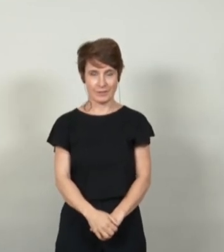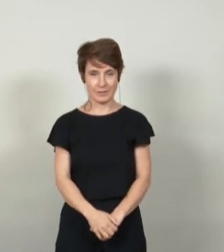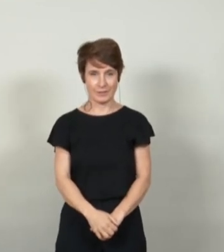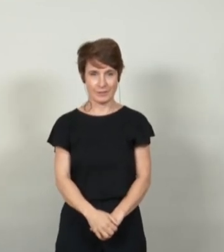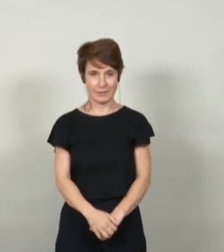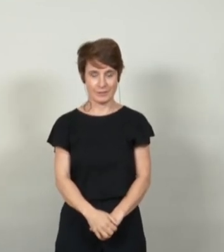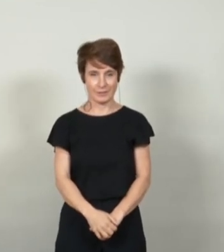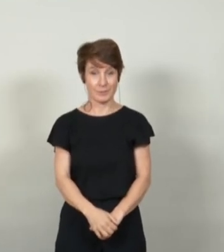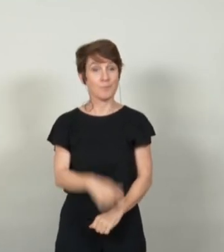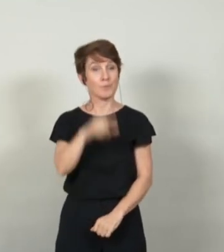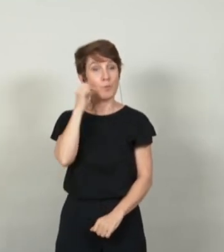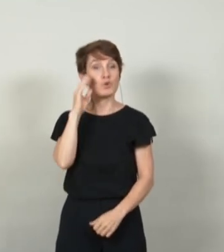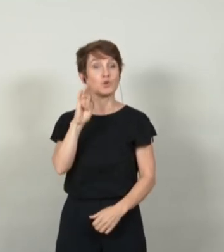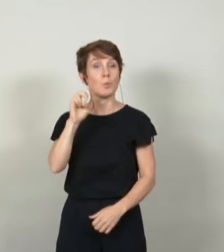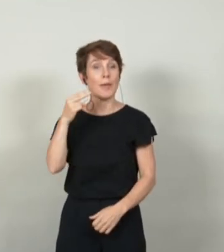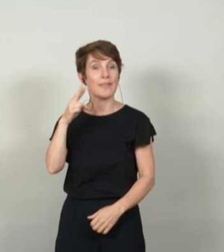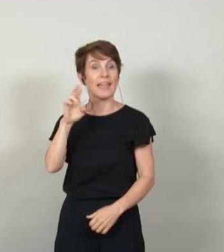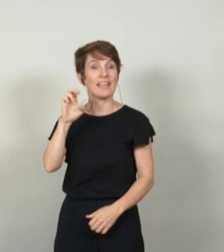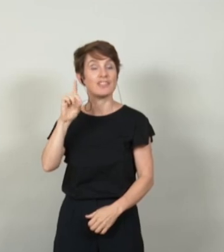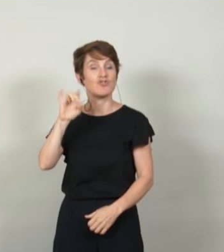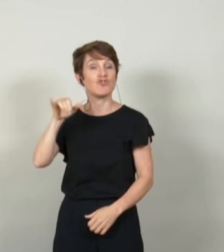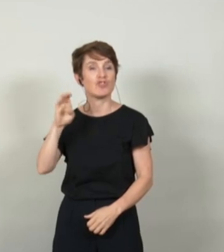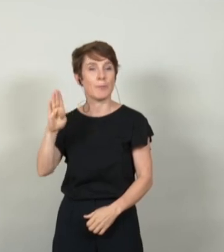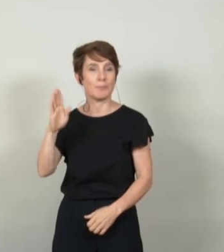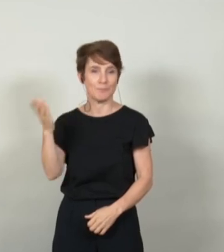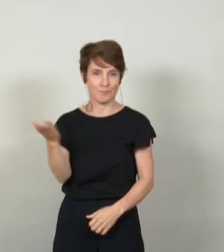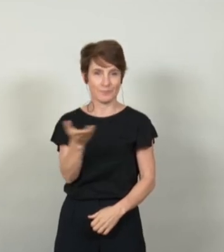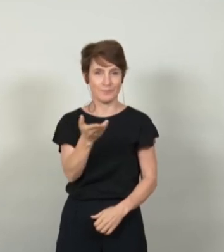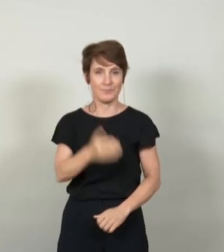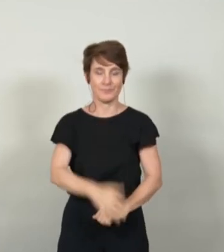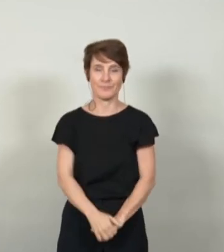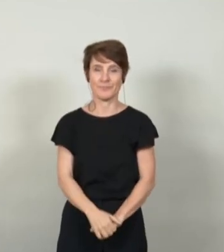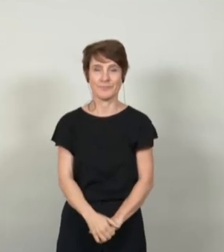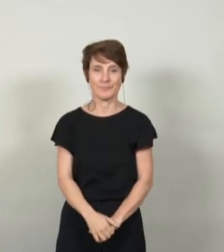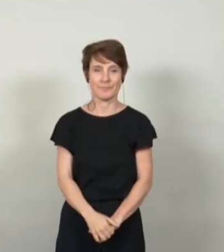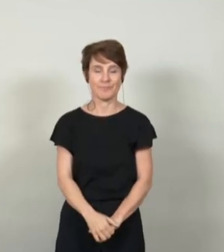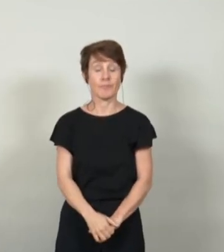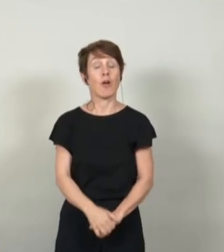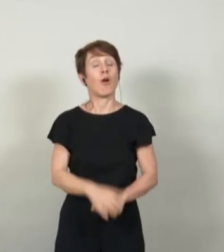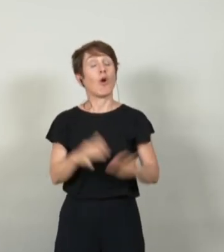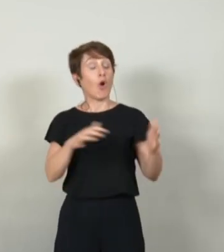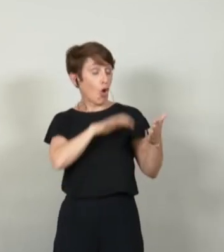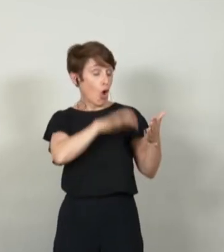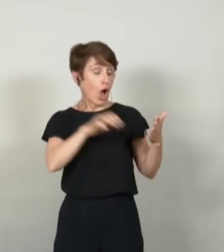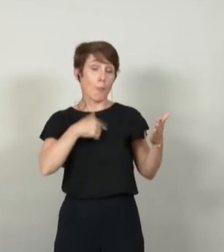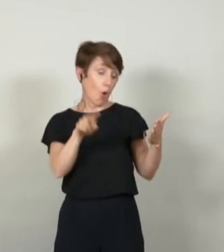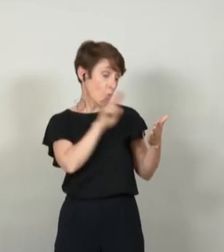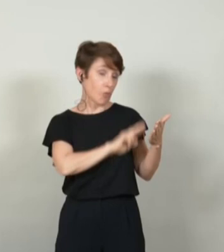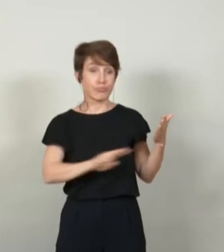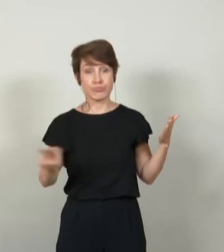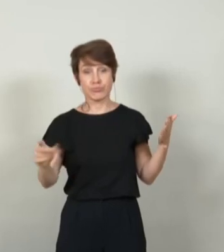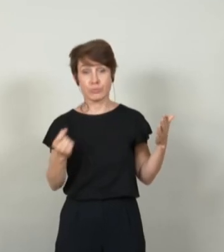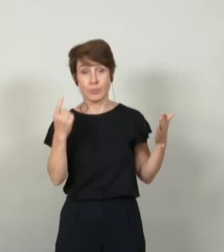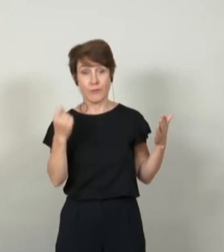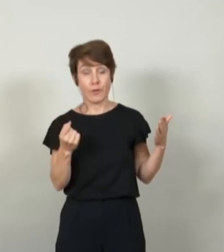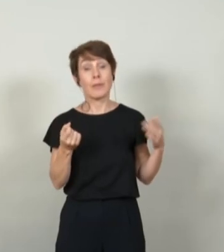oui merci Monsieur le Maire écoutez moi j'ai survolé un petit peu le rapport mais surtout j'ai vu un petit peu le